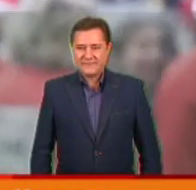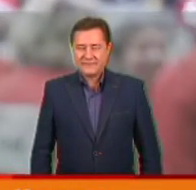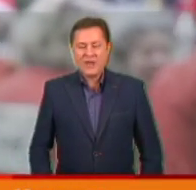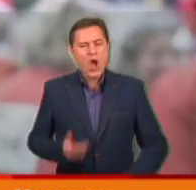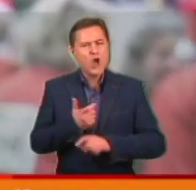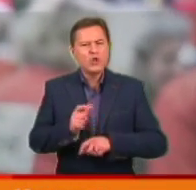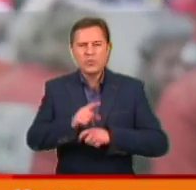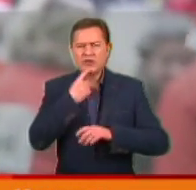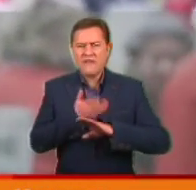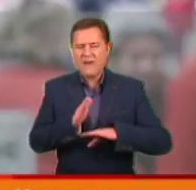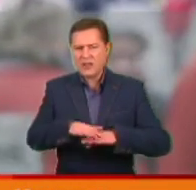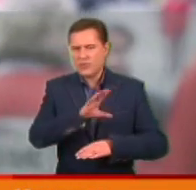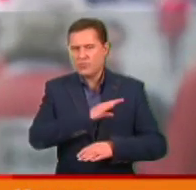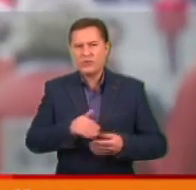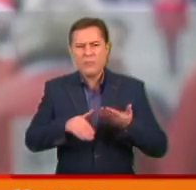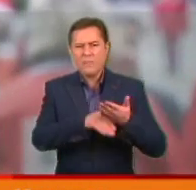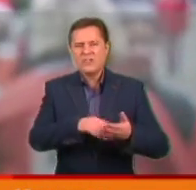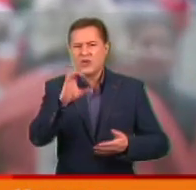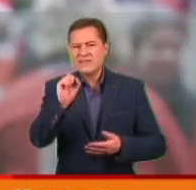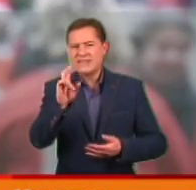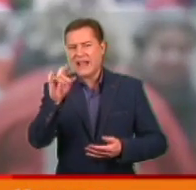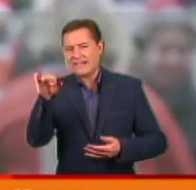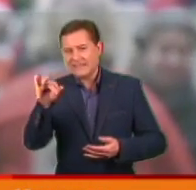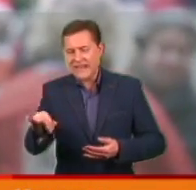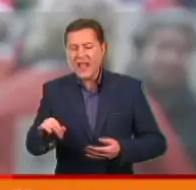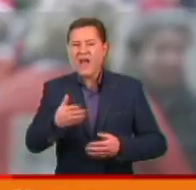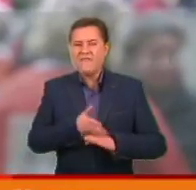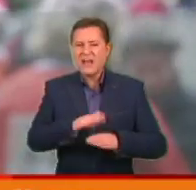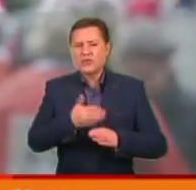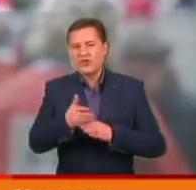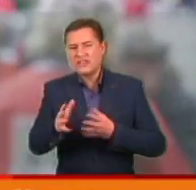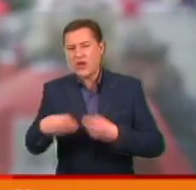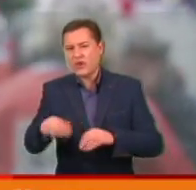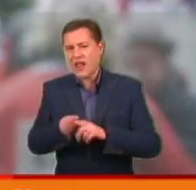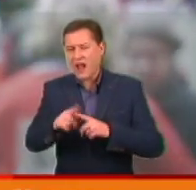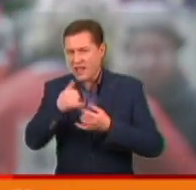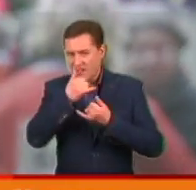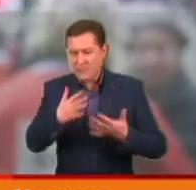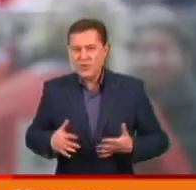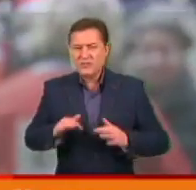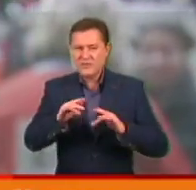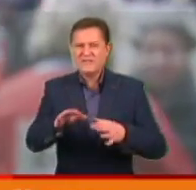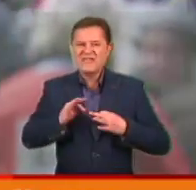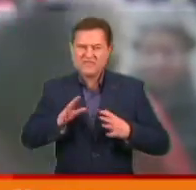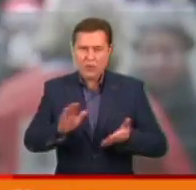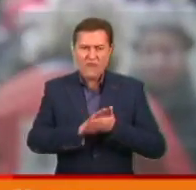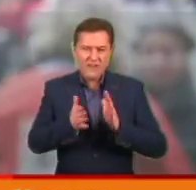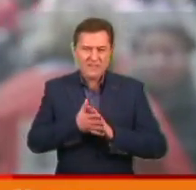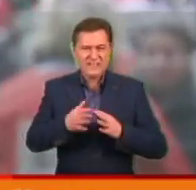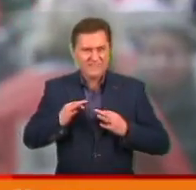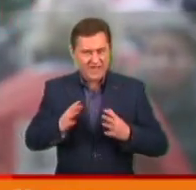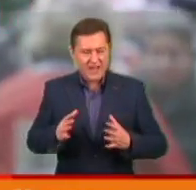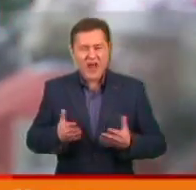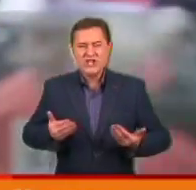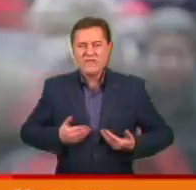Дуже важко бути помічником Санти, однак ще важче бути частиною родини, яка не може провести Різдво у справжній святковій атмосфері. Ми живемо в